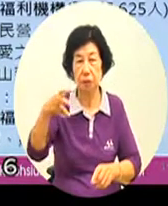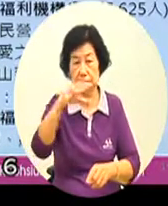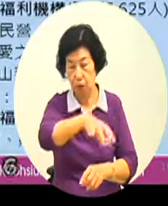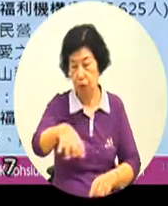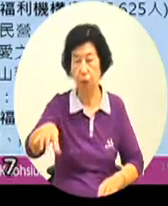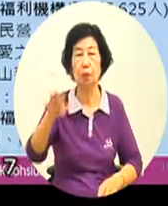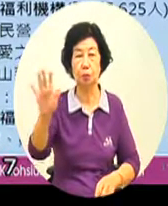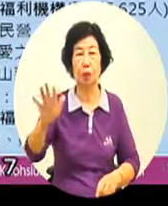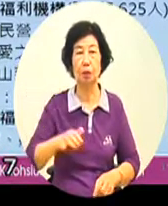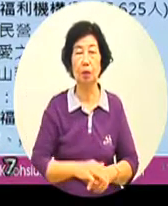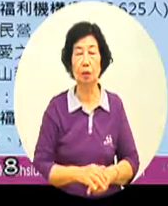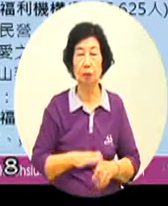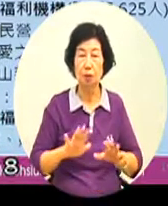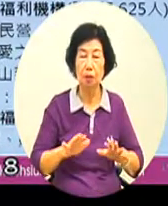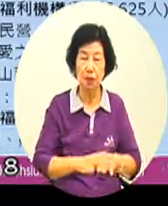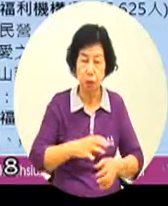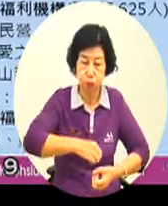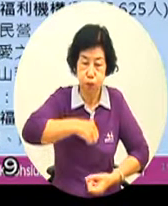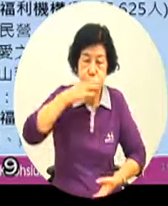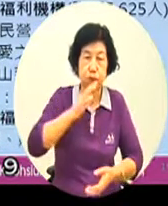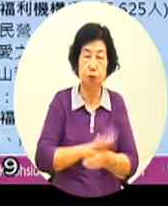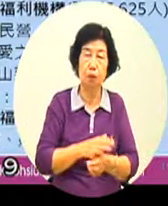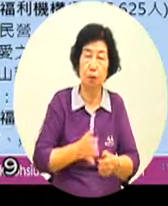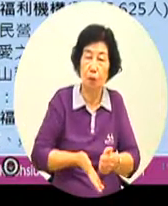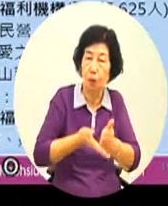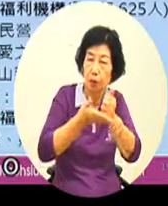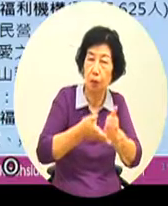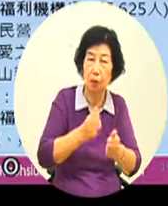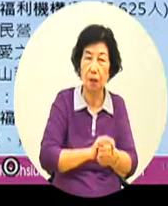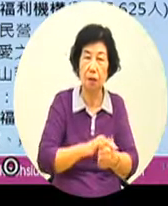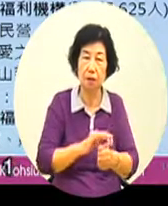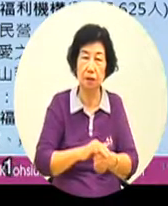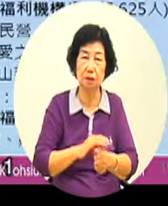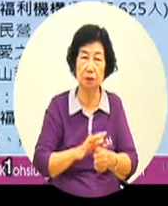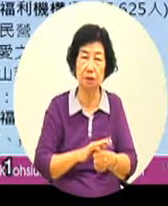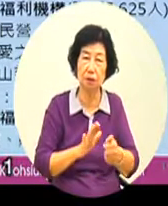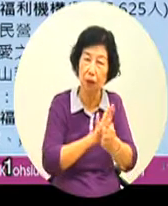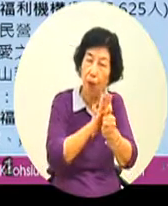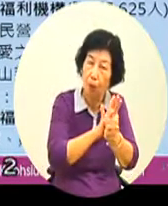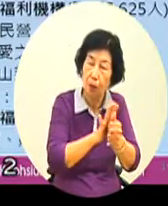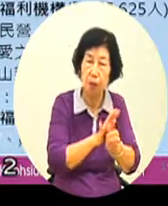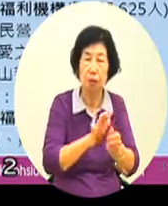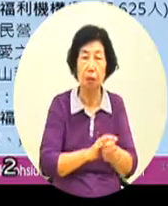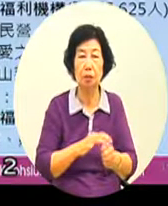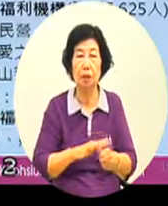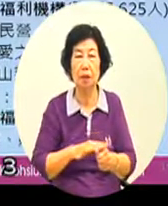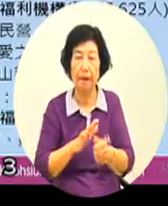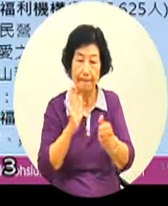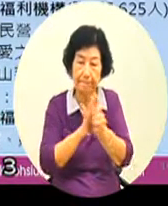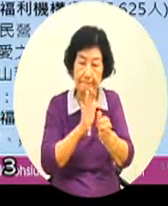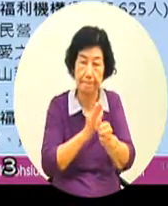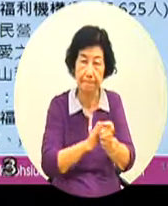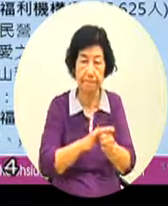针对长辈提供更贴心的服务，也可以持续减轻照顾者的一个压力，我